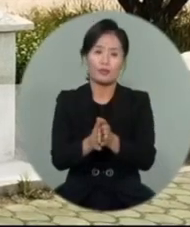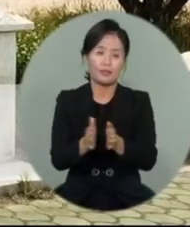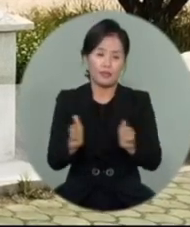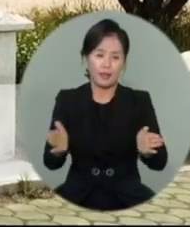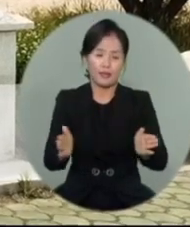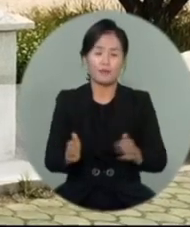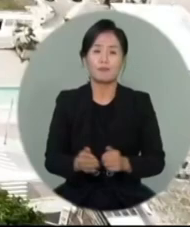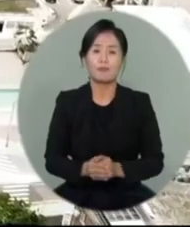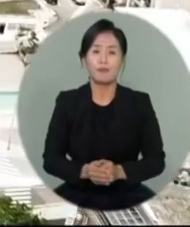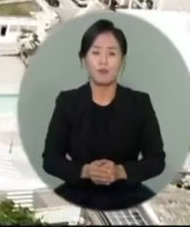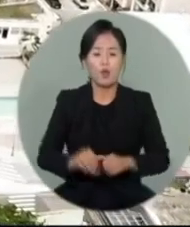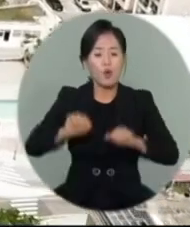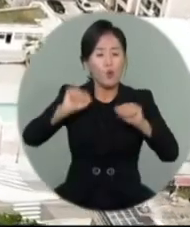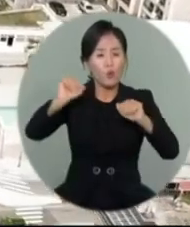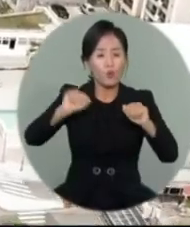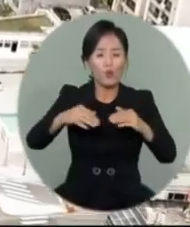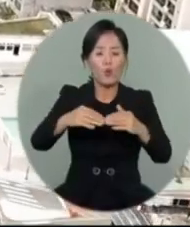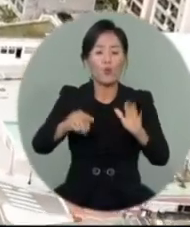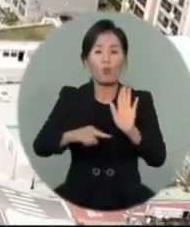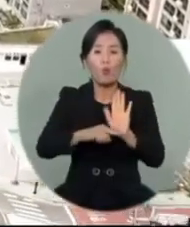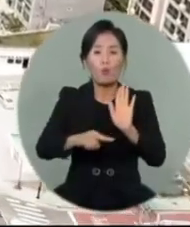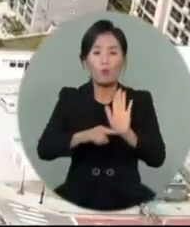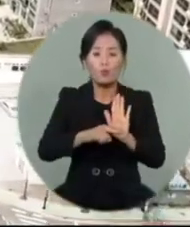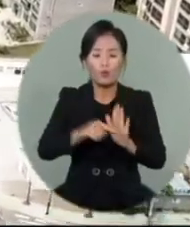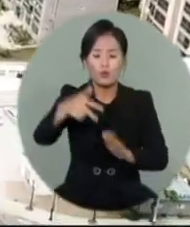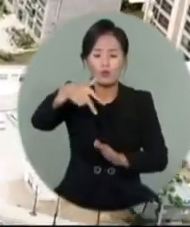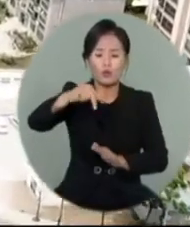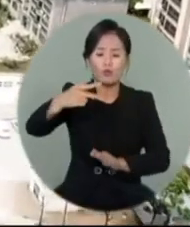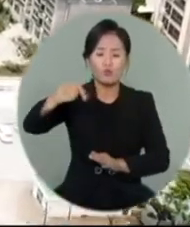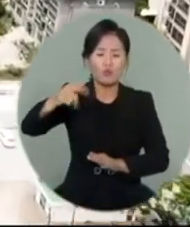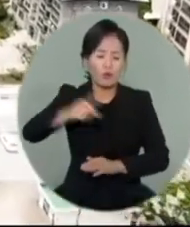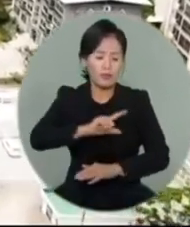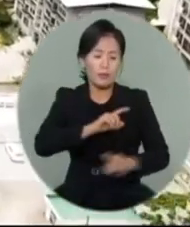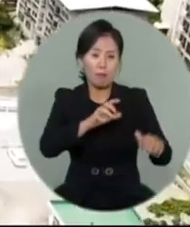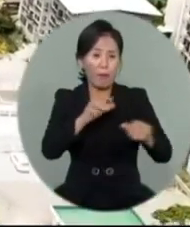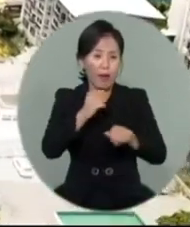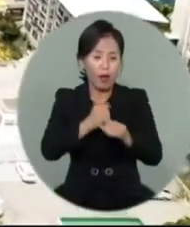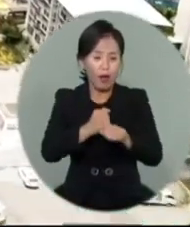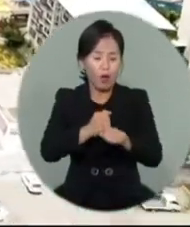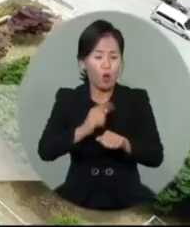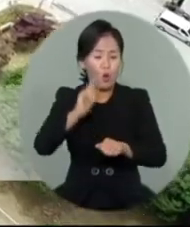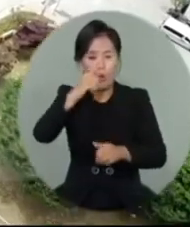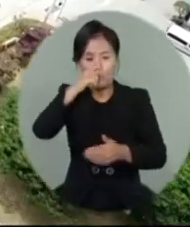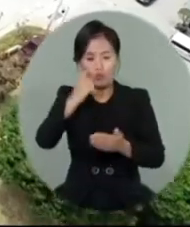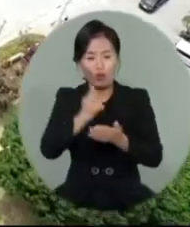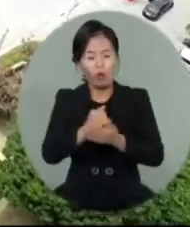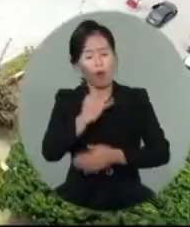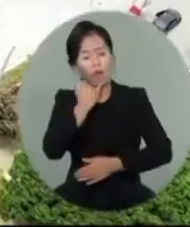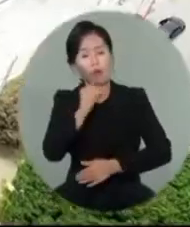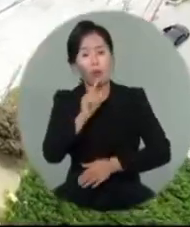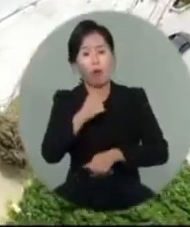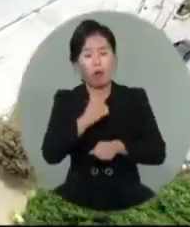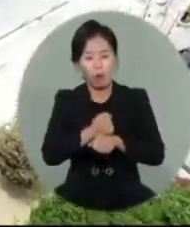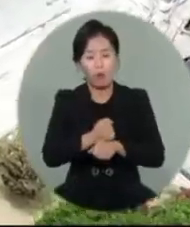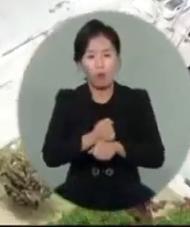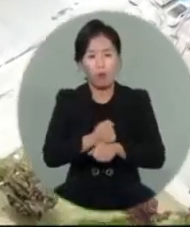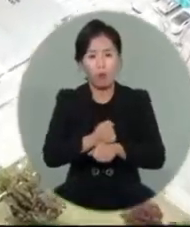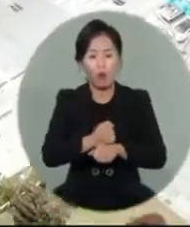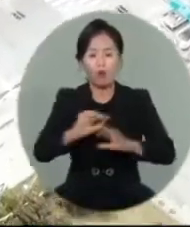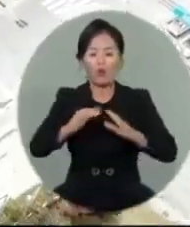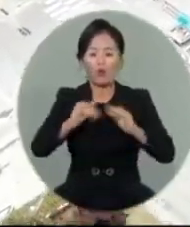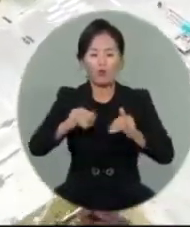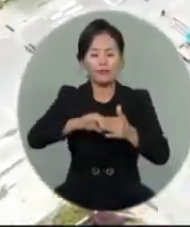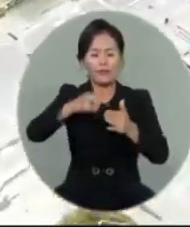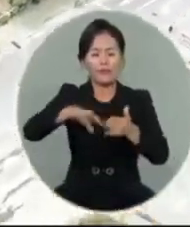시작했습니다 운동본부는 전두 한의 아호를 단 회 공원은 범죄를 미화해 독재를 정당화하는 것은 물론 국민